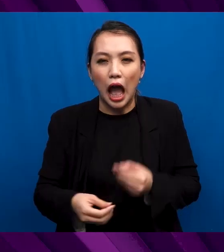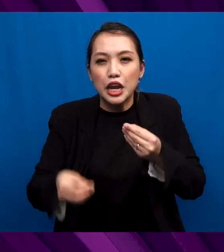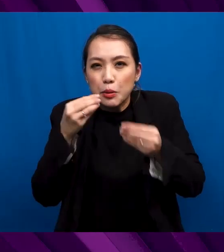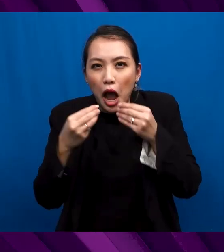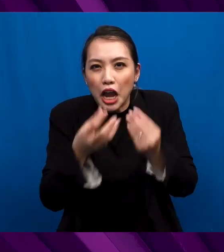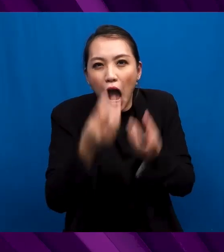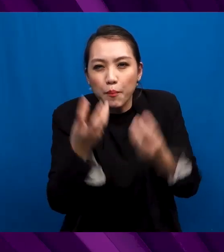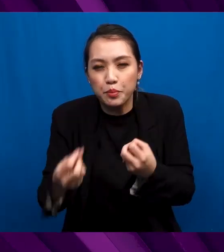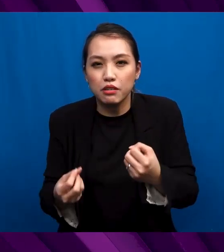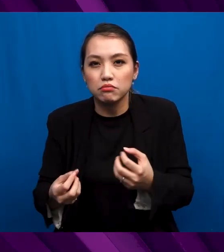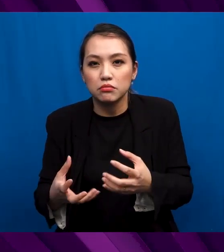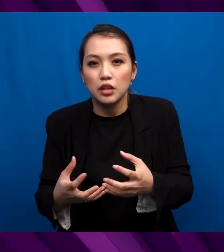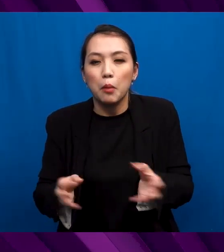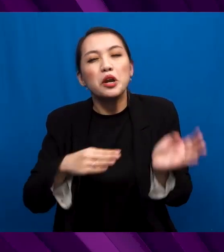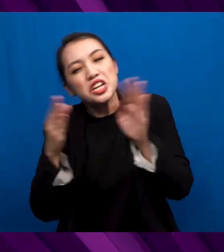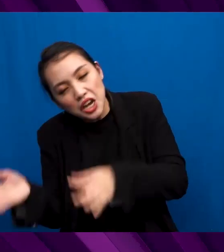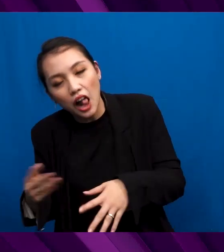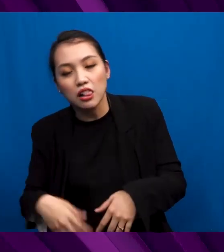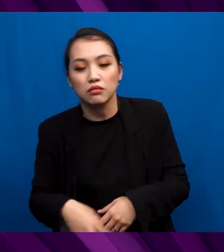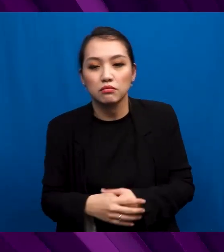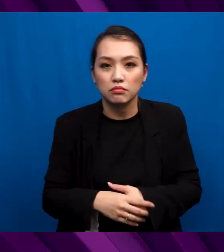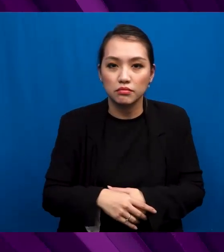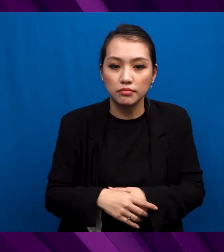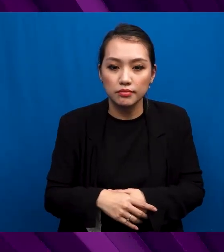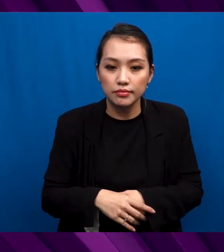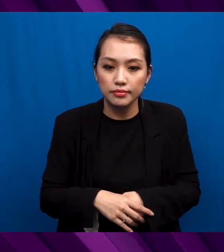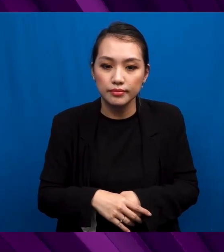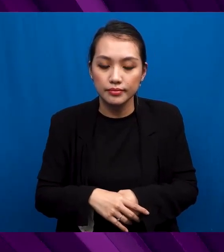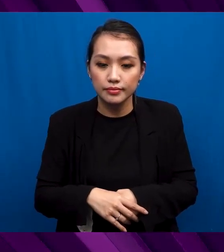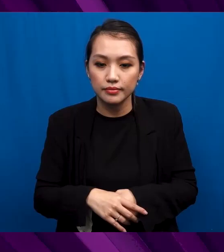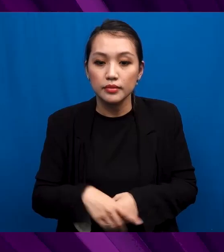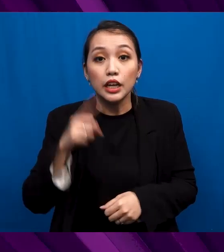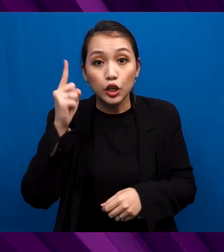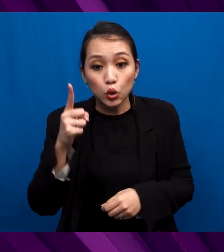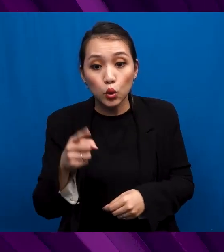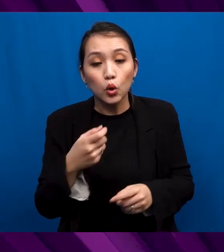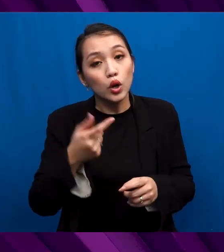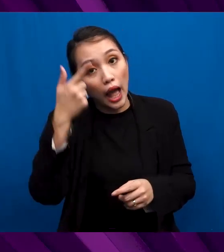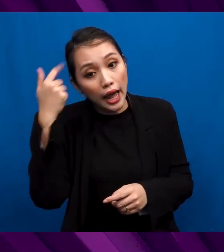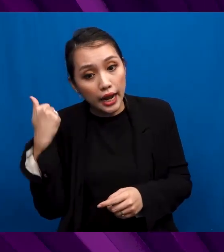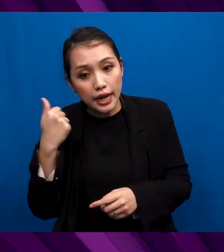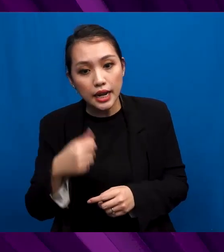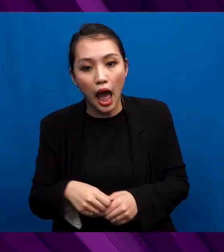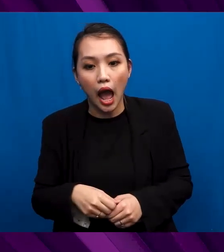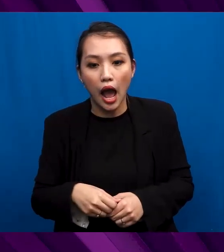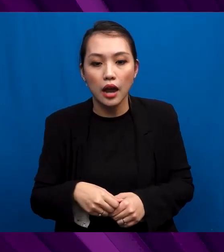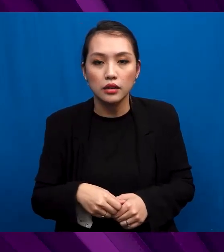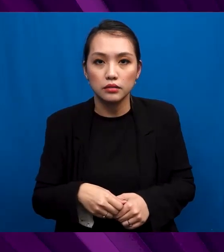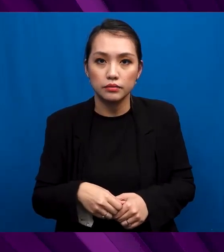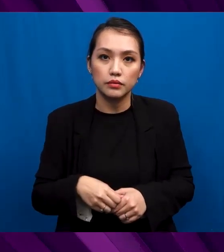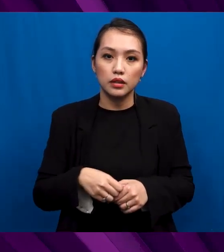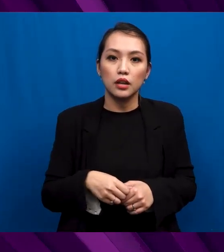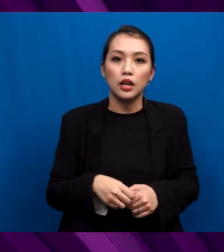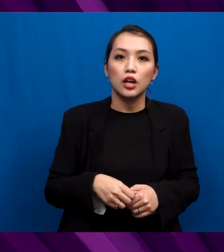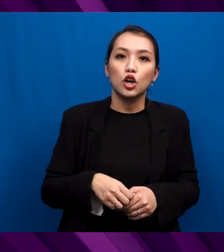tanah, ditelan bumi. Itu pun ya, gara-gara nenek moyangnya itu banyak memiutangi Allah.